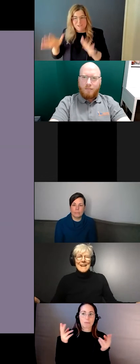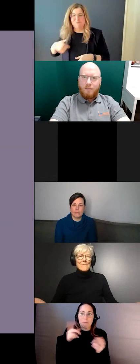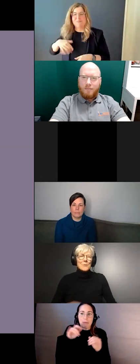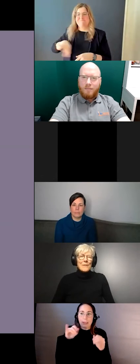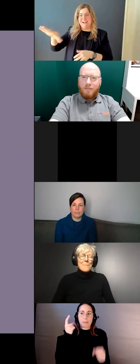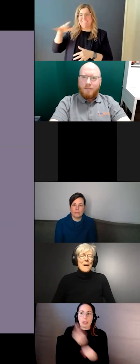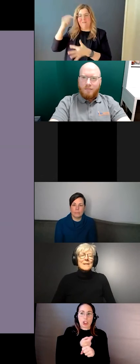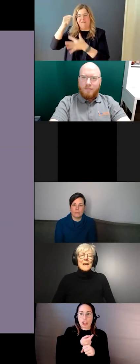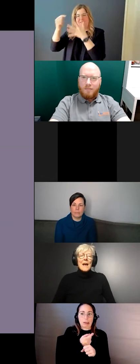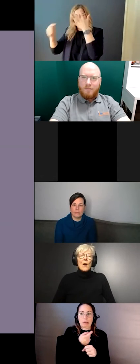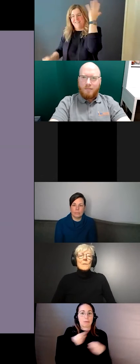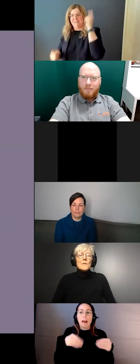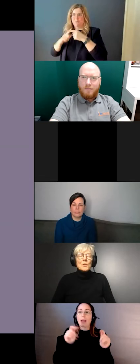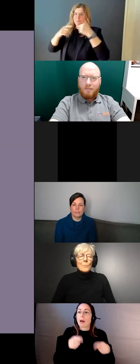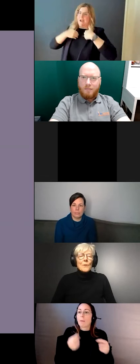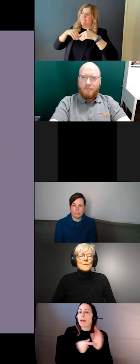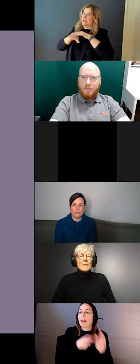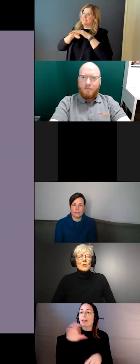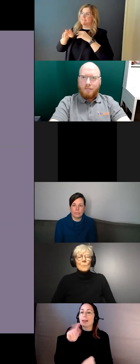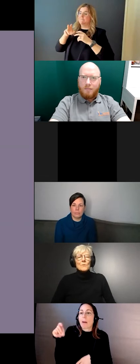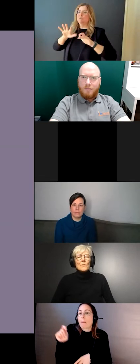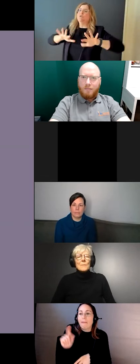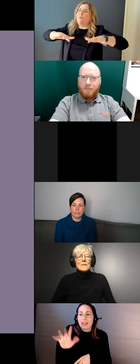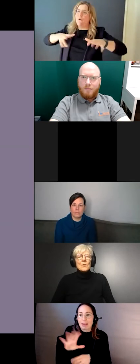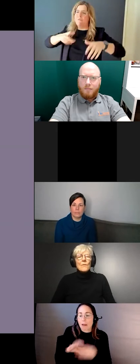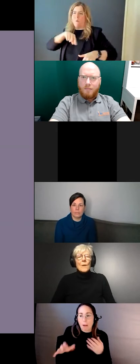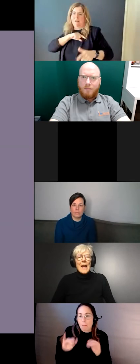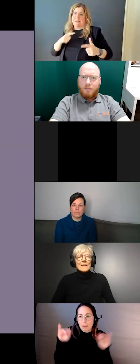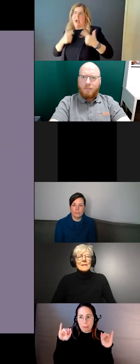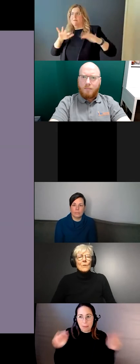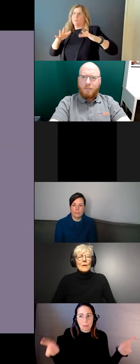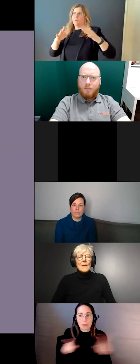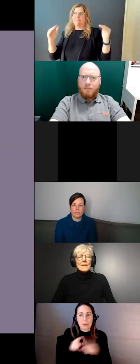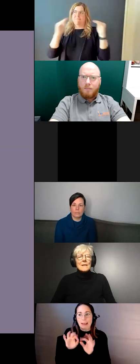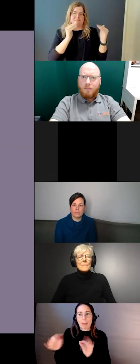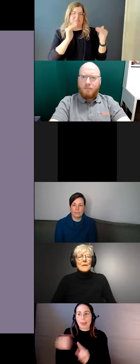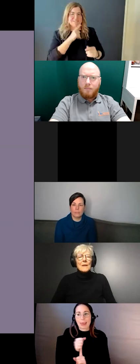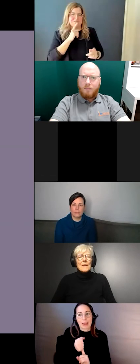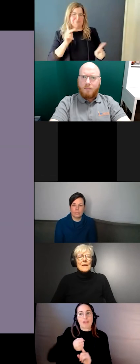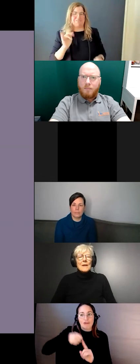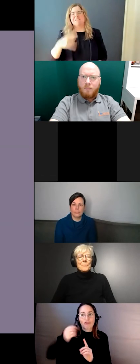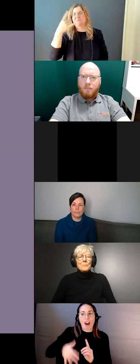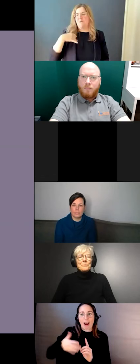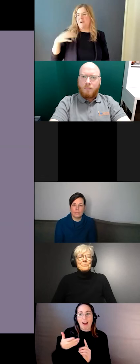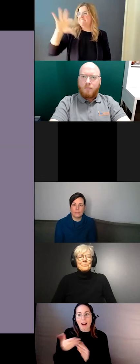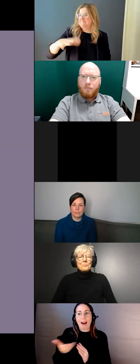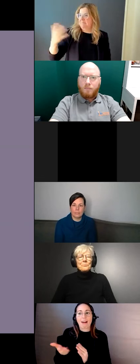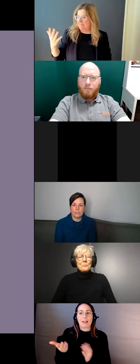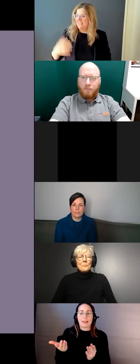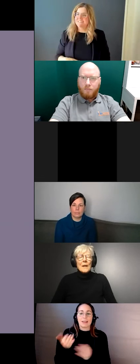Tire pour 25 $. La même chose avec les interprètes, ils sont chers. Donc, quand on va accéder soit que ce